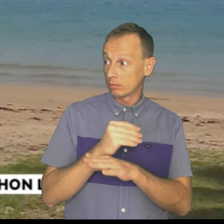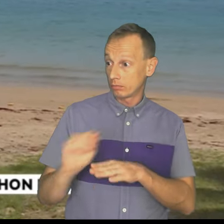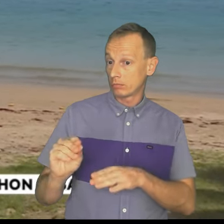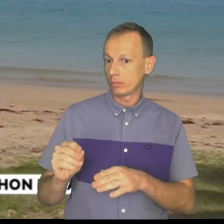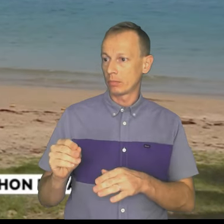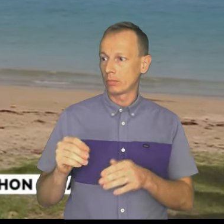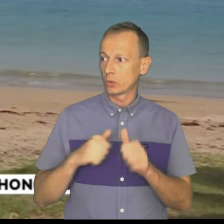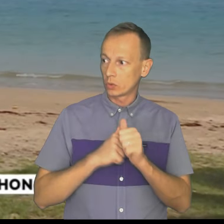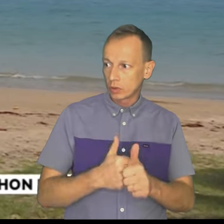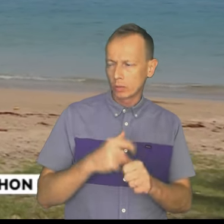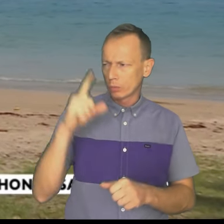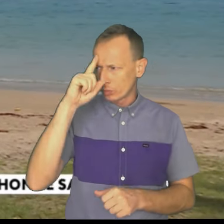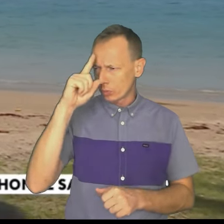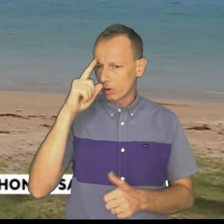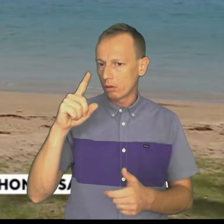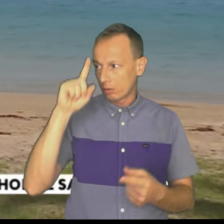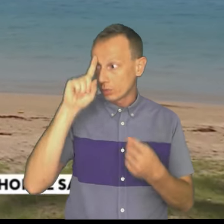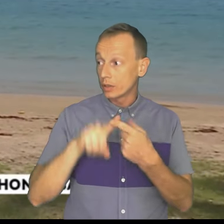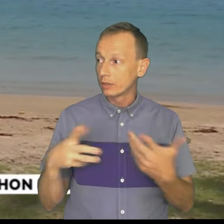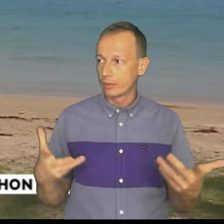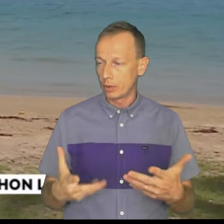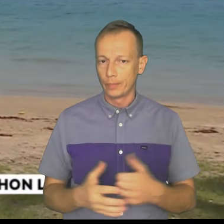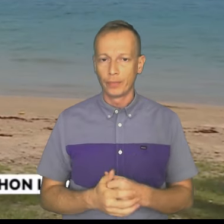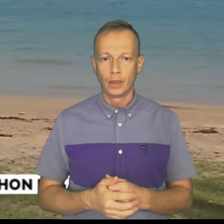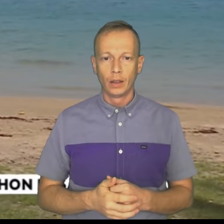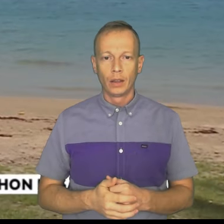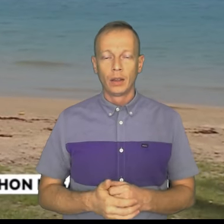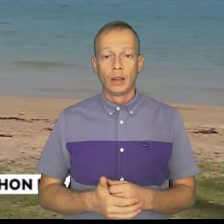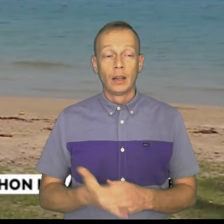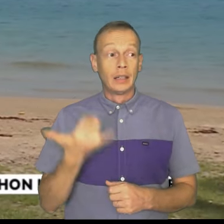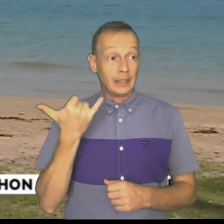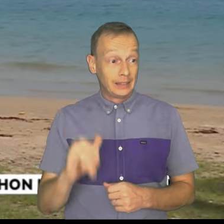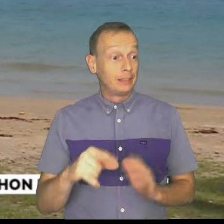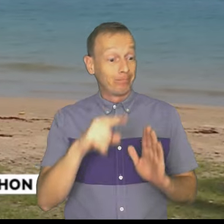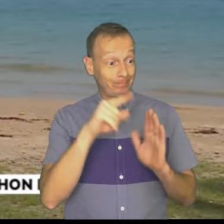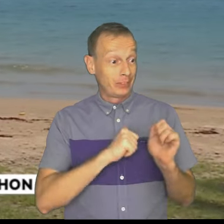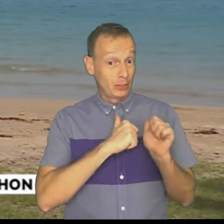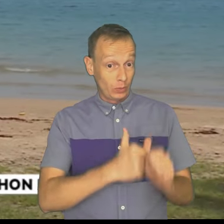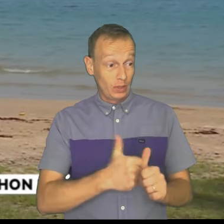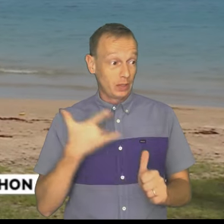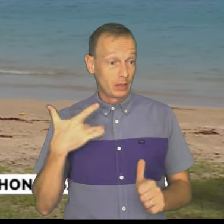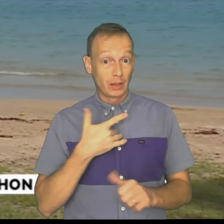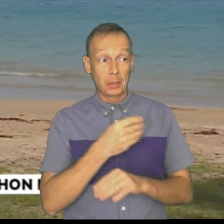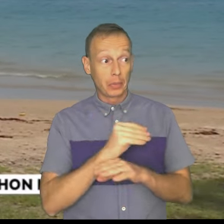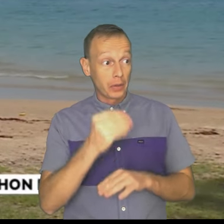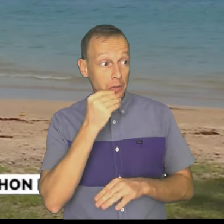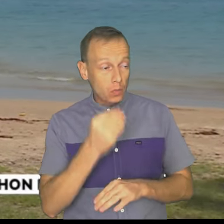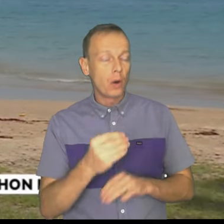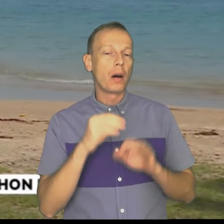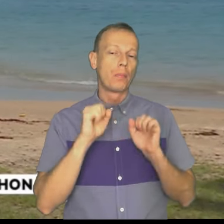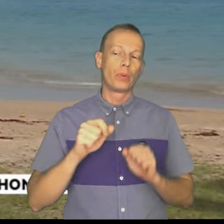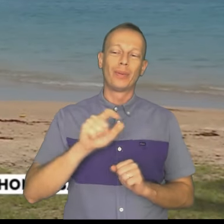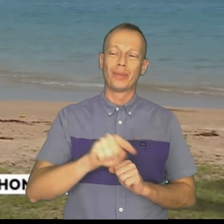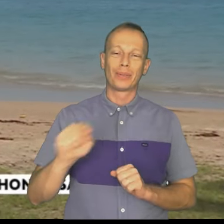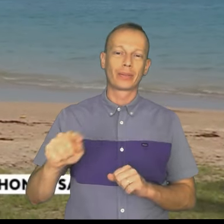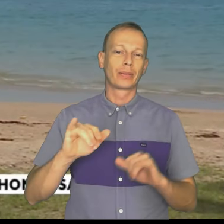? Qu'est-ce que ça a comme enjeu ? C'est pour la liberté de nos rameurs, pour qu'ils